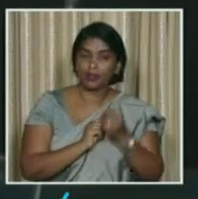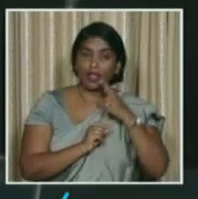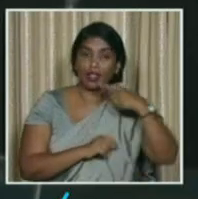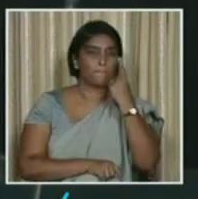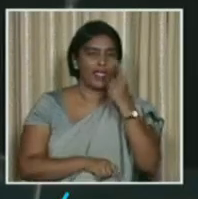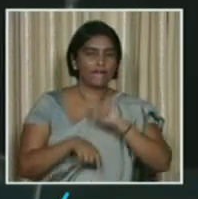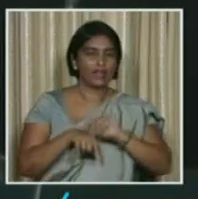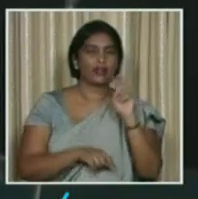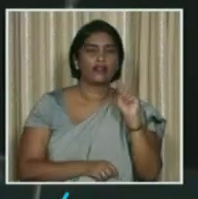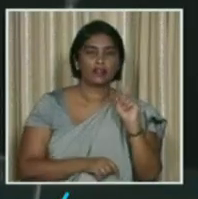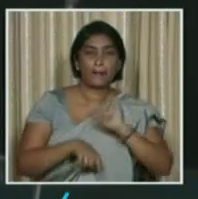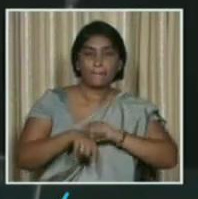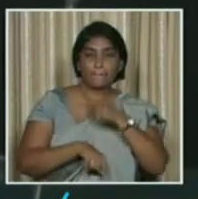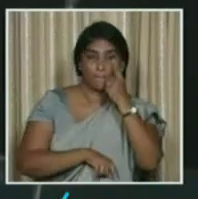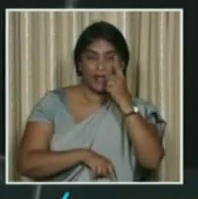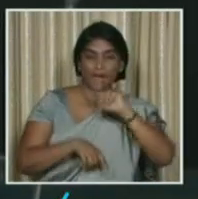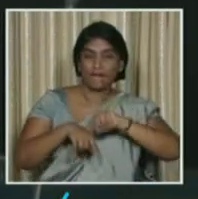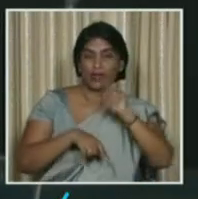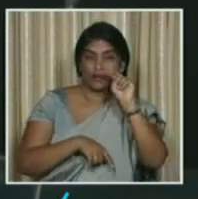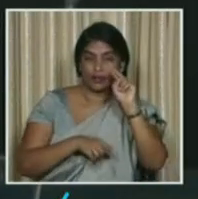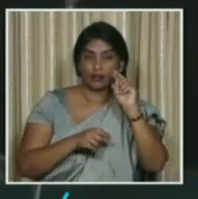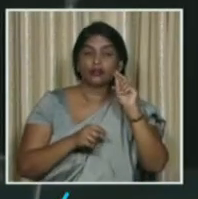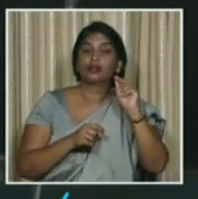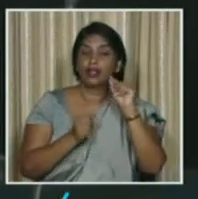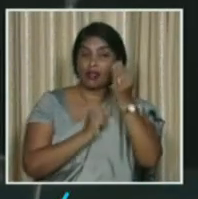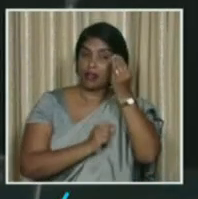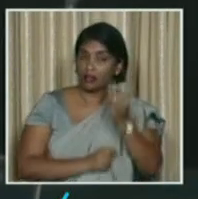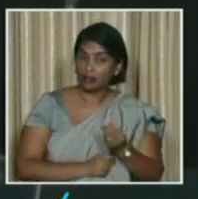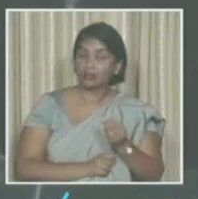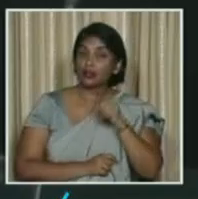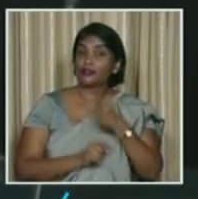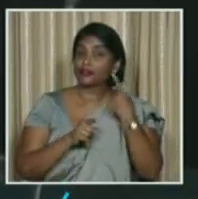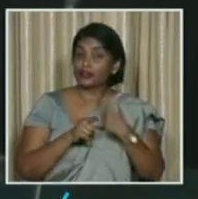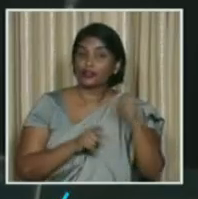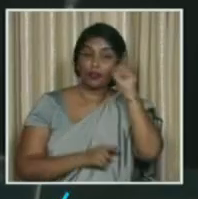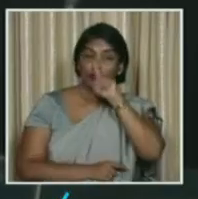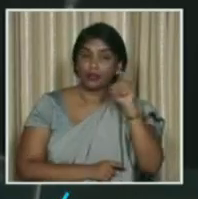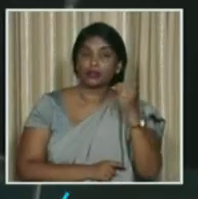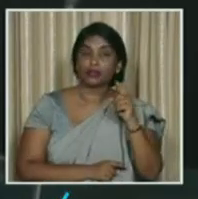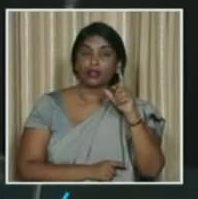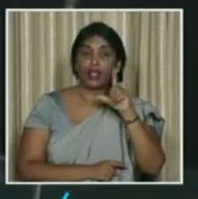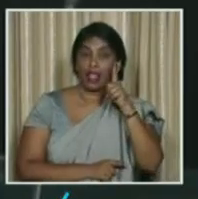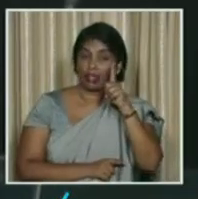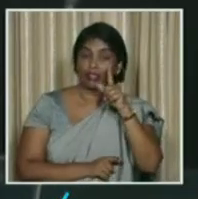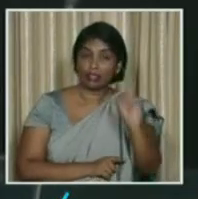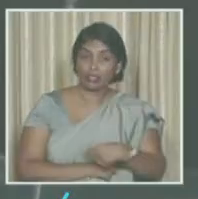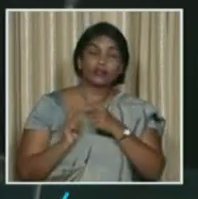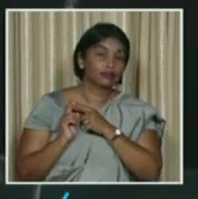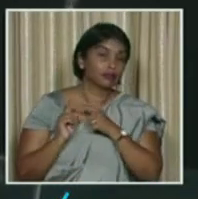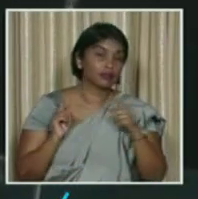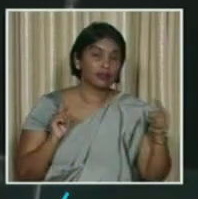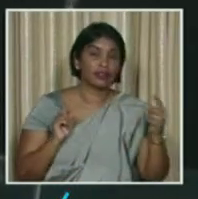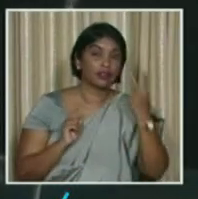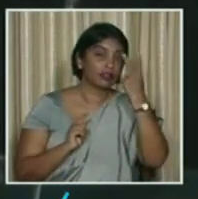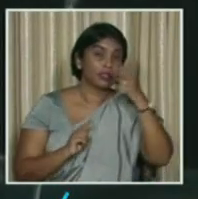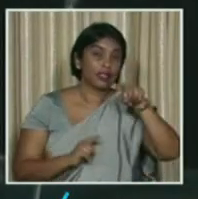දින 30ක් වෙනුවෙන් ඒ පැය විනාඩි 20ක කප්පාදුවක් වෙනුවෙන් පත්තු කරපු ඉටිබන්ධම වෙනුවෙන් පමණක් මාසයකට රුපියල් 70ක් එක දවසක වැය වුණා නම්